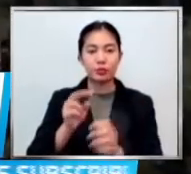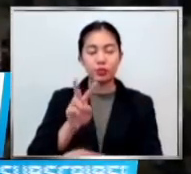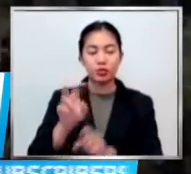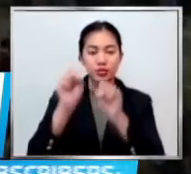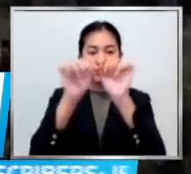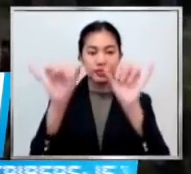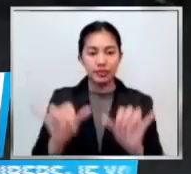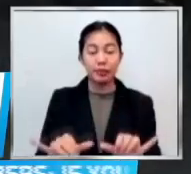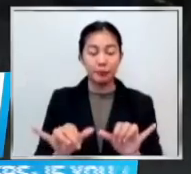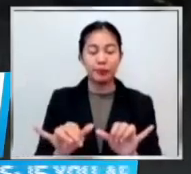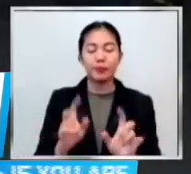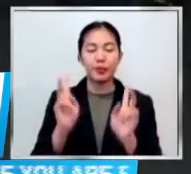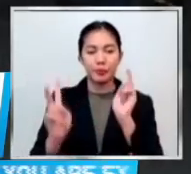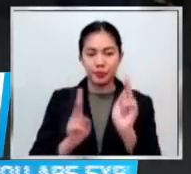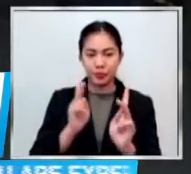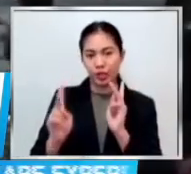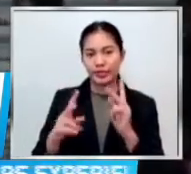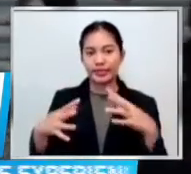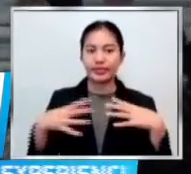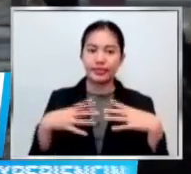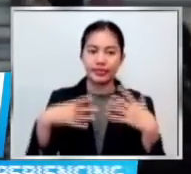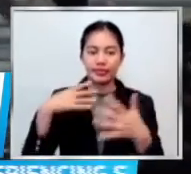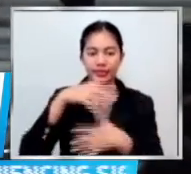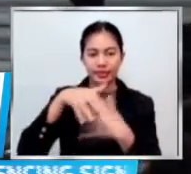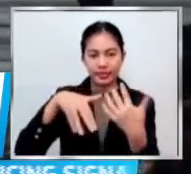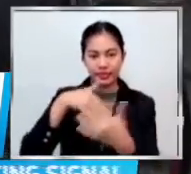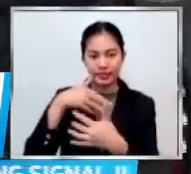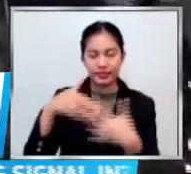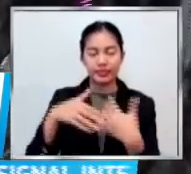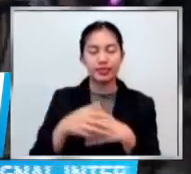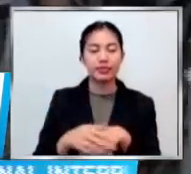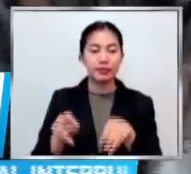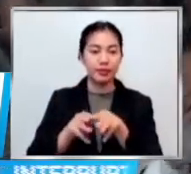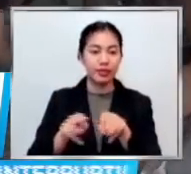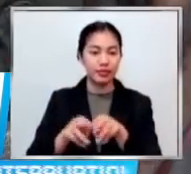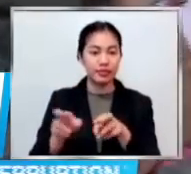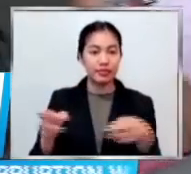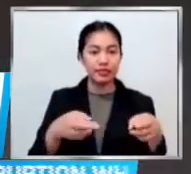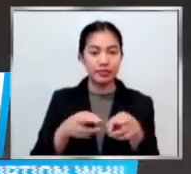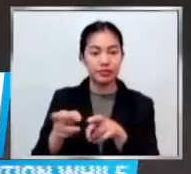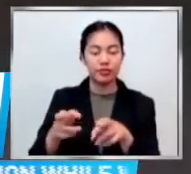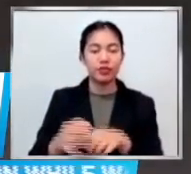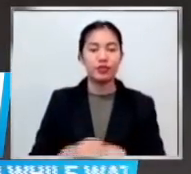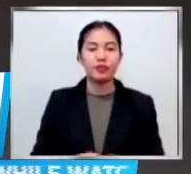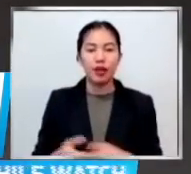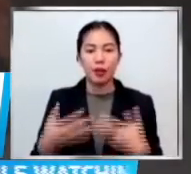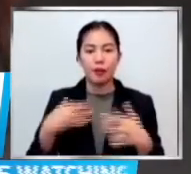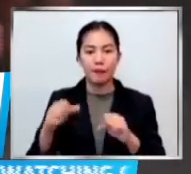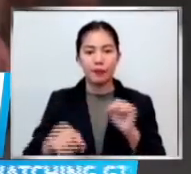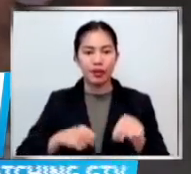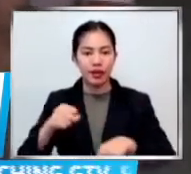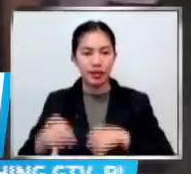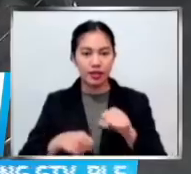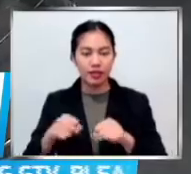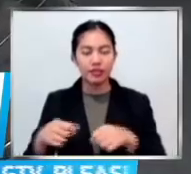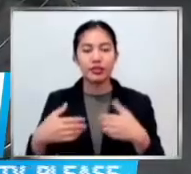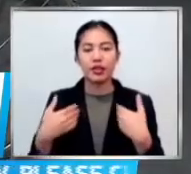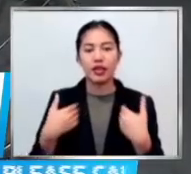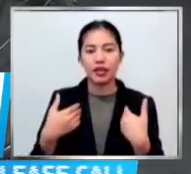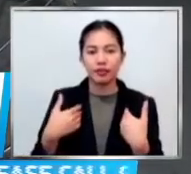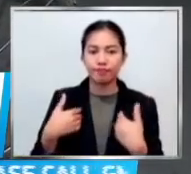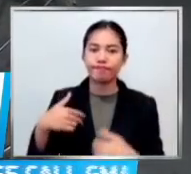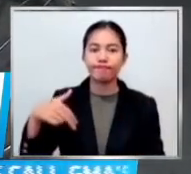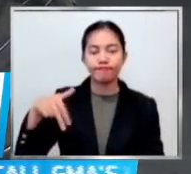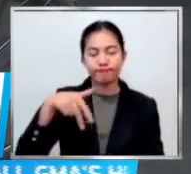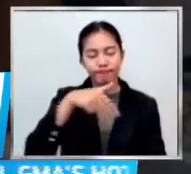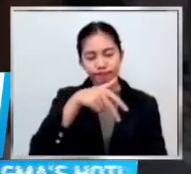Marikina River Park. Kanya-kanya ng pwesto at aktibidad. May nagbibisikleta, merong tamang stroll lang. Ang iba